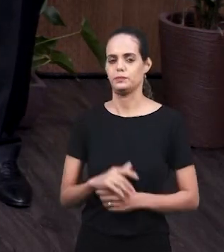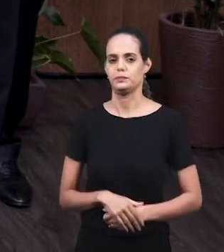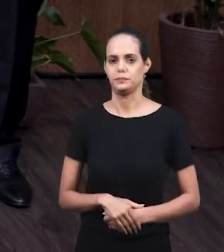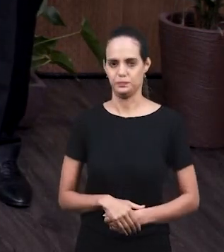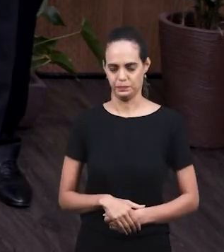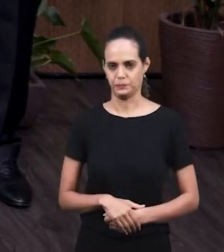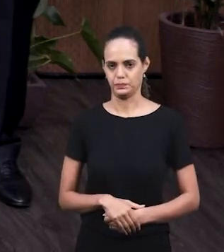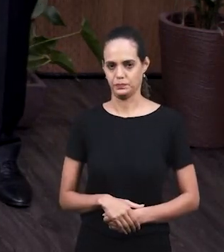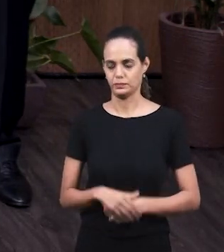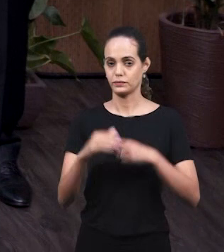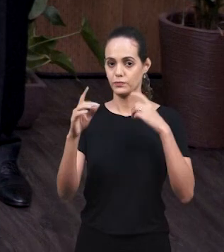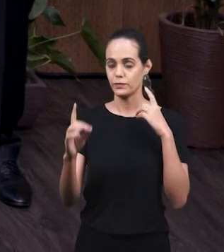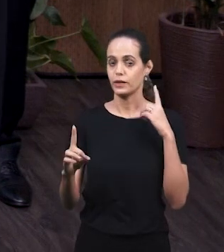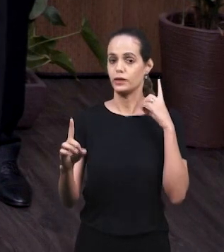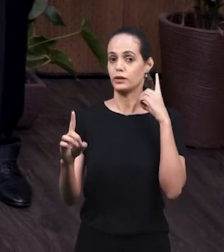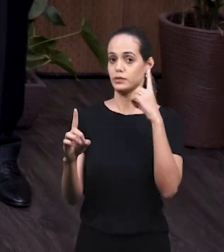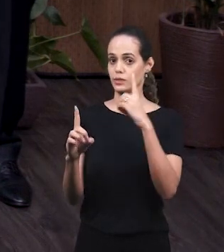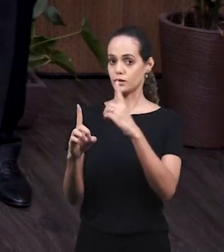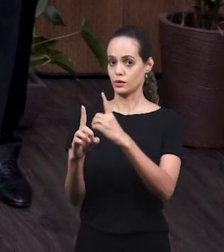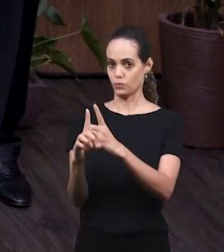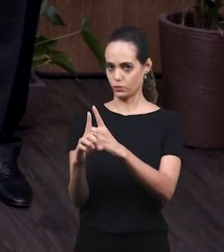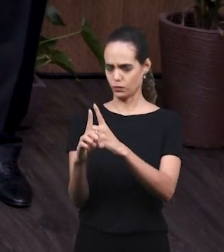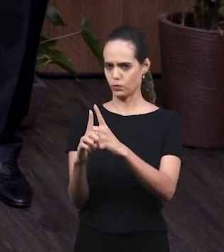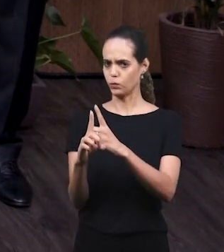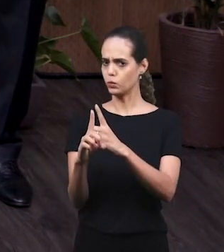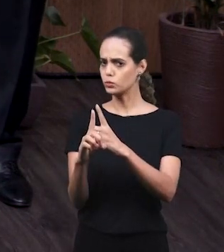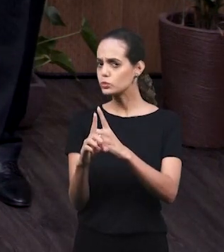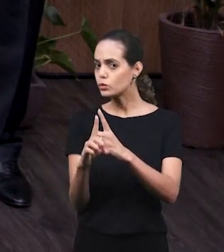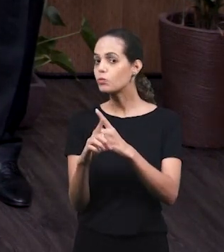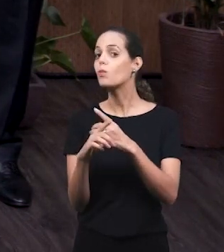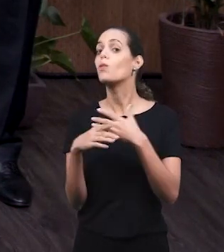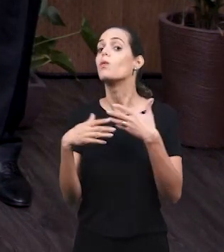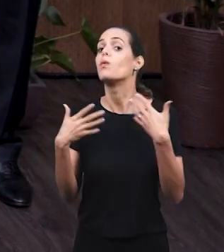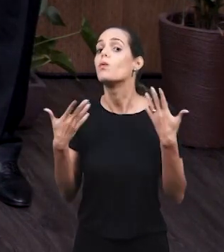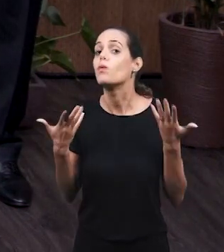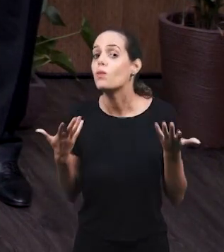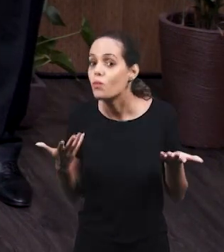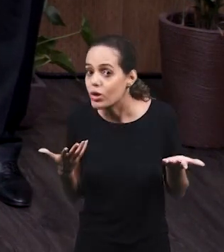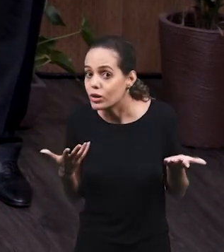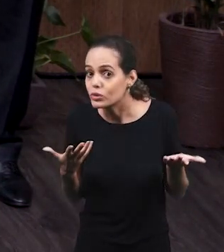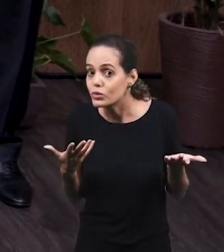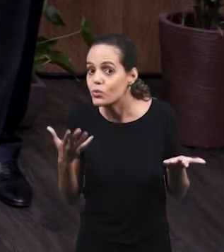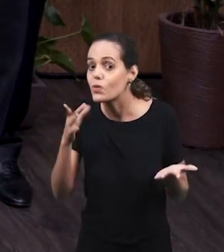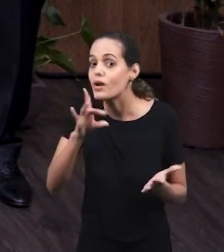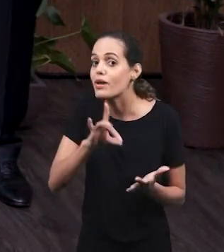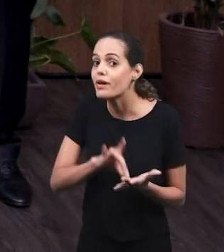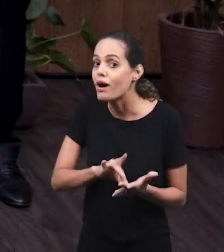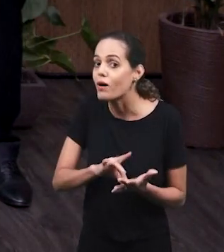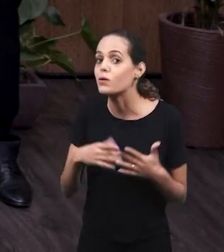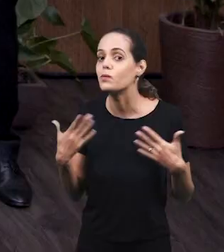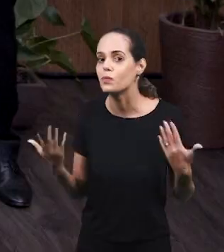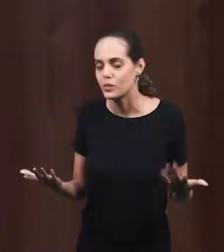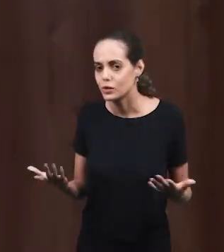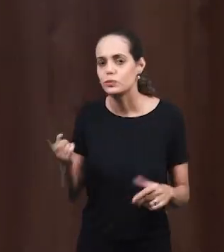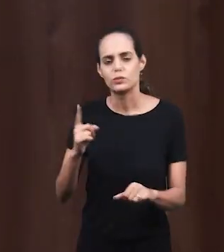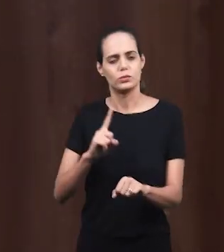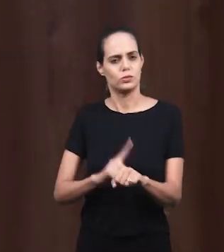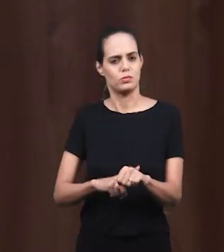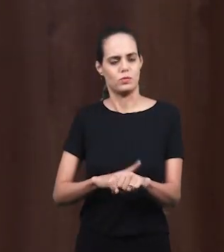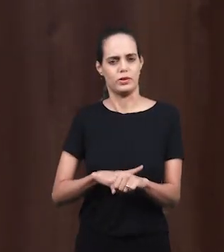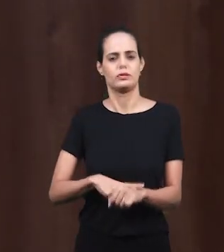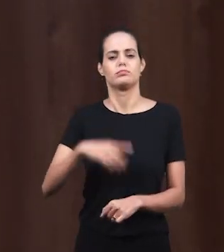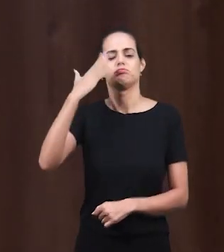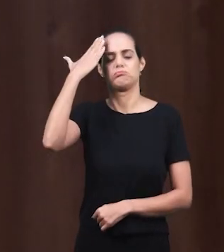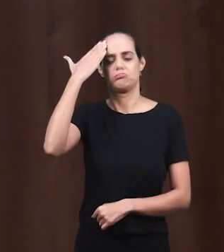rencontre devient effective? Cela se passe quand l'homme reconnaît,